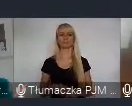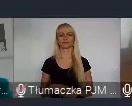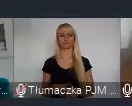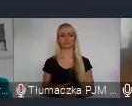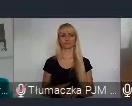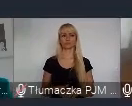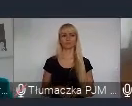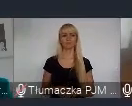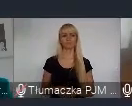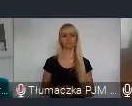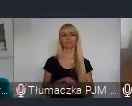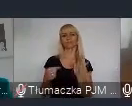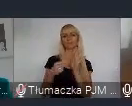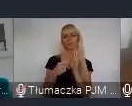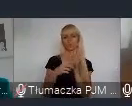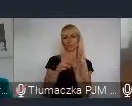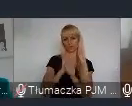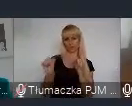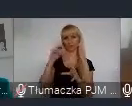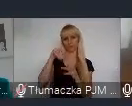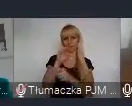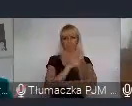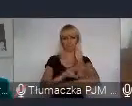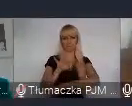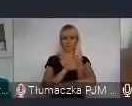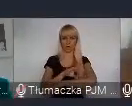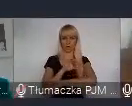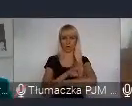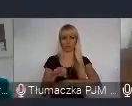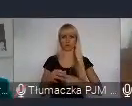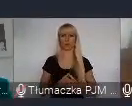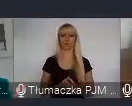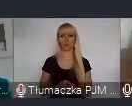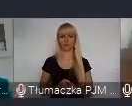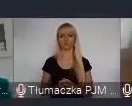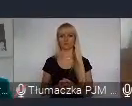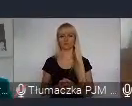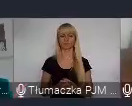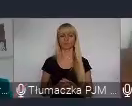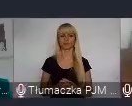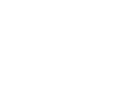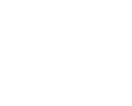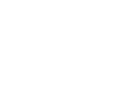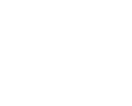transportowych i kanalizacyjnych także świat poza europejską polityką spójności.